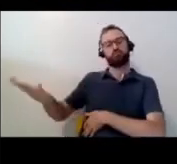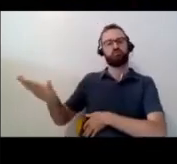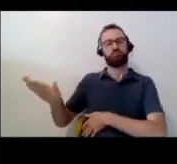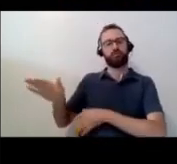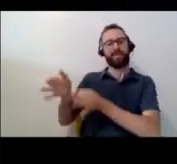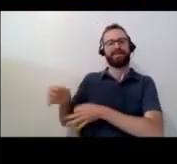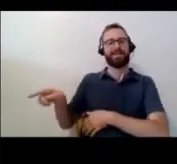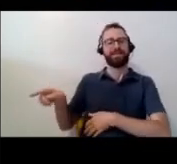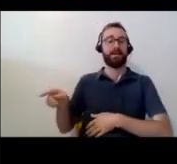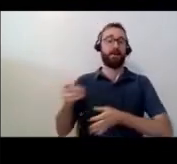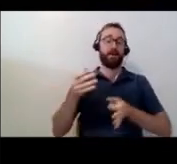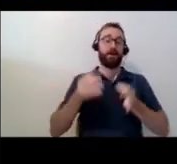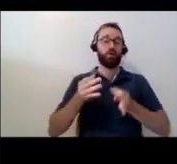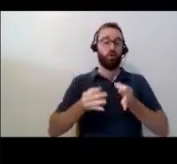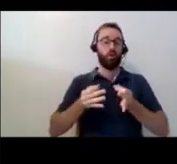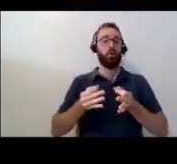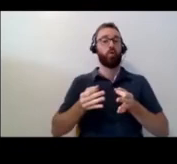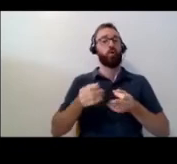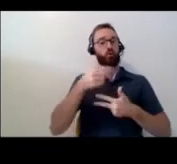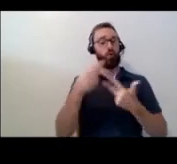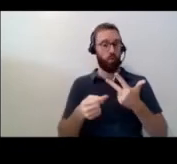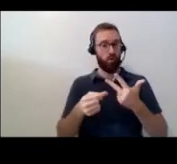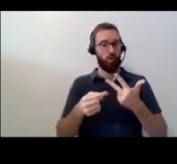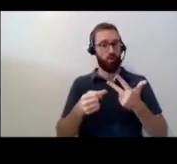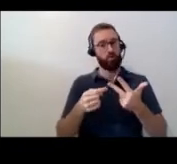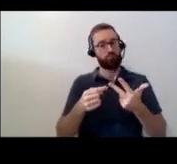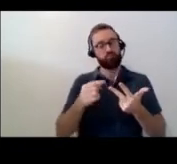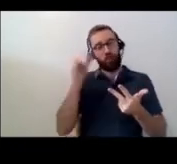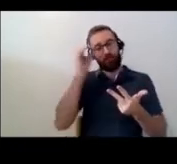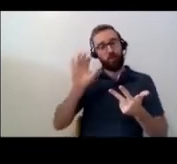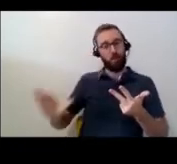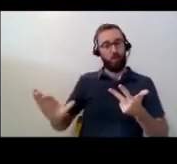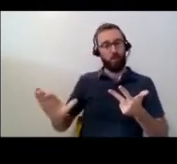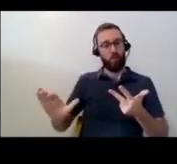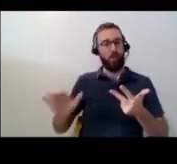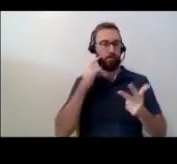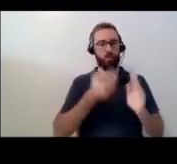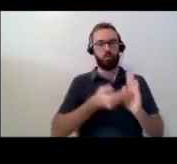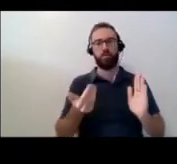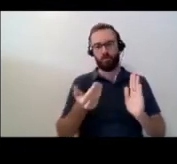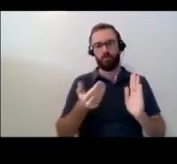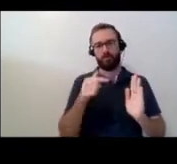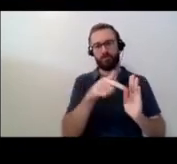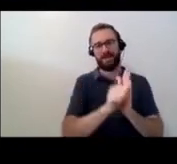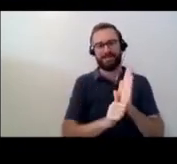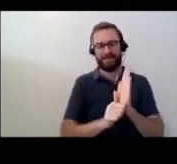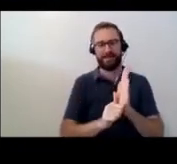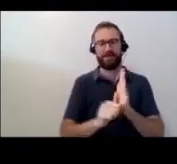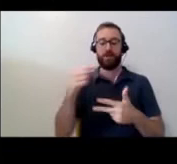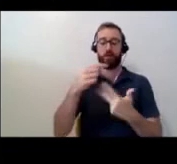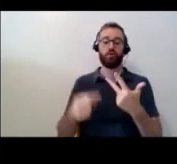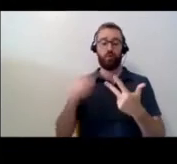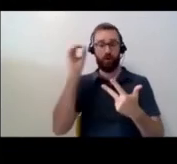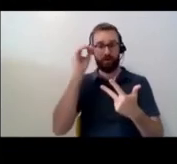avance 3 arguments pour déroger à la lettre même de l'article. Donc, 3 arguments qu'on va voir un à un